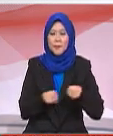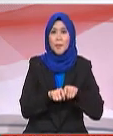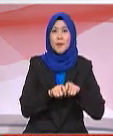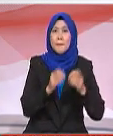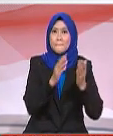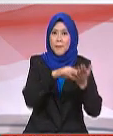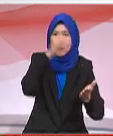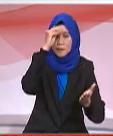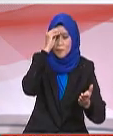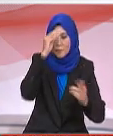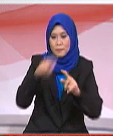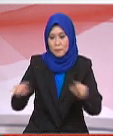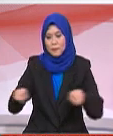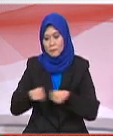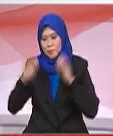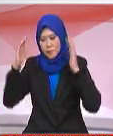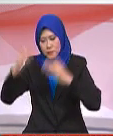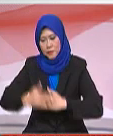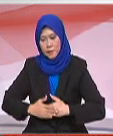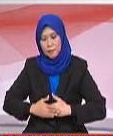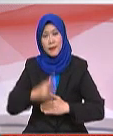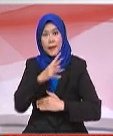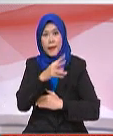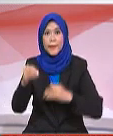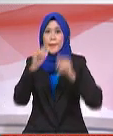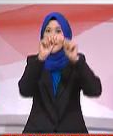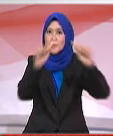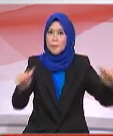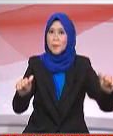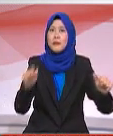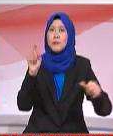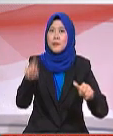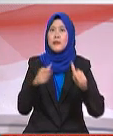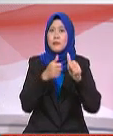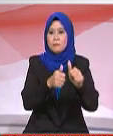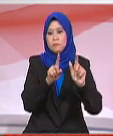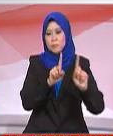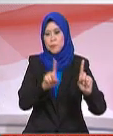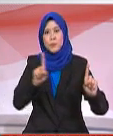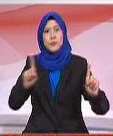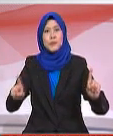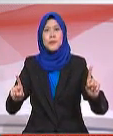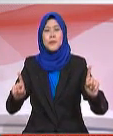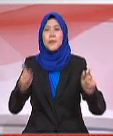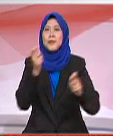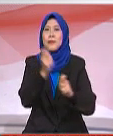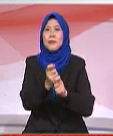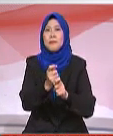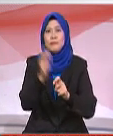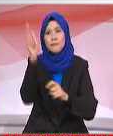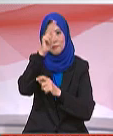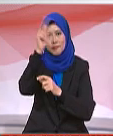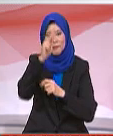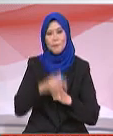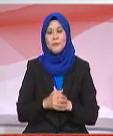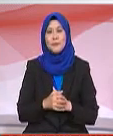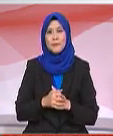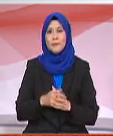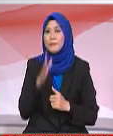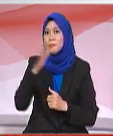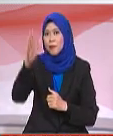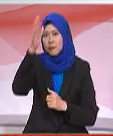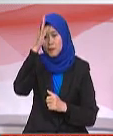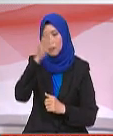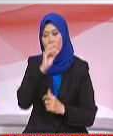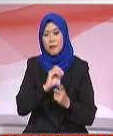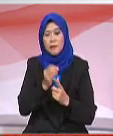hafalan, ruang solat dan asrama pelajar wajib mematuhi penjarakan fizikal yang telah ditetapkan. Ibu bapa atau